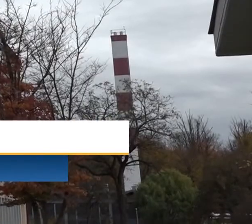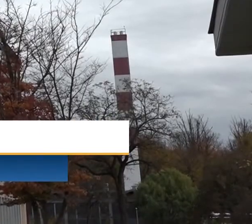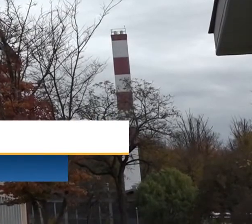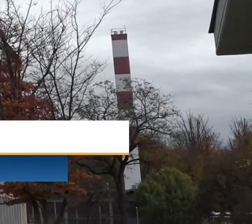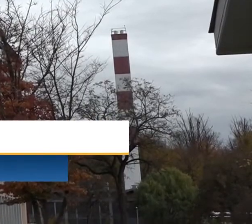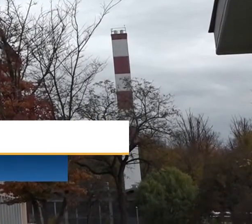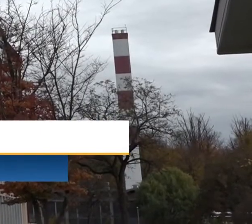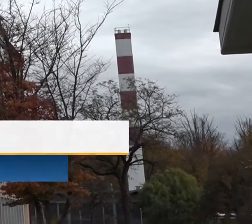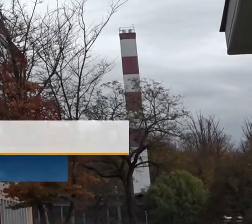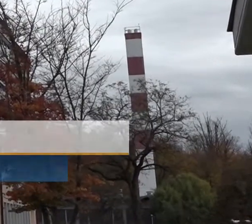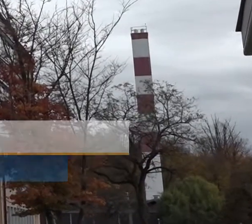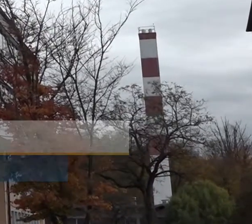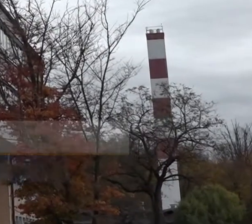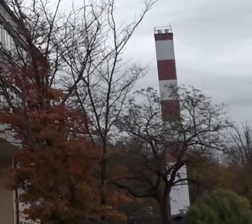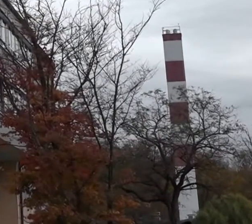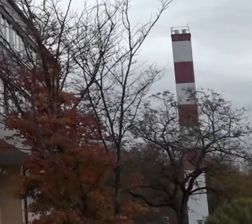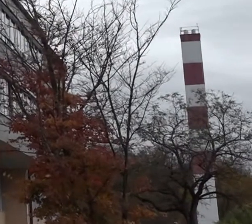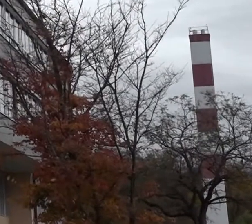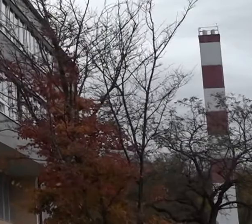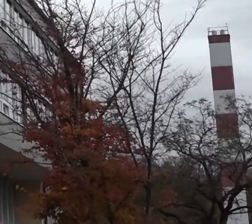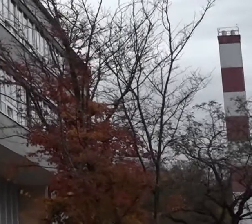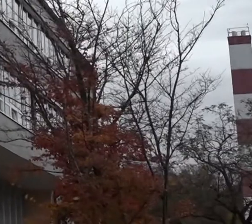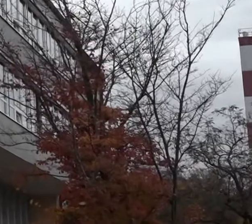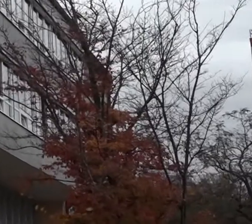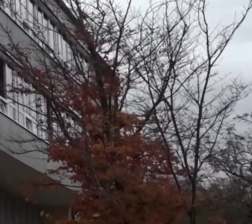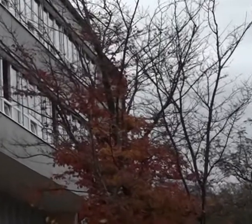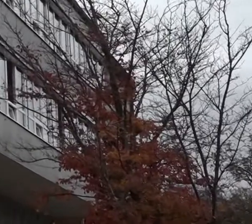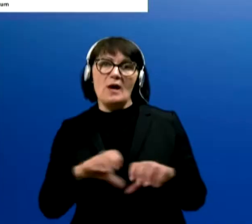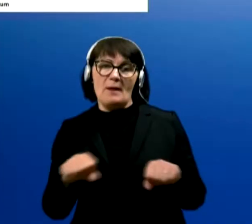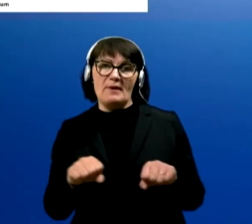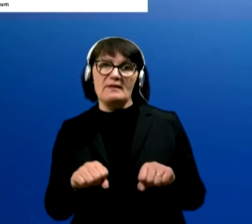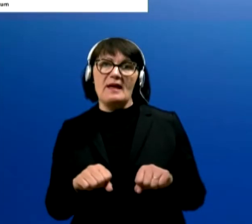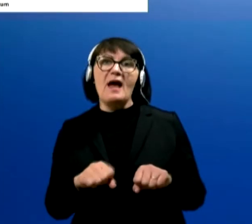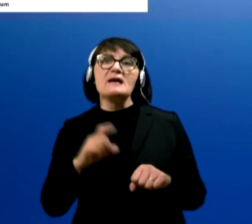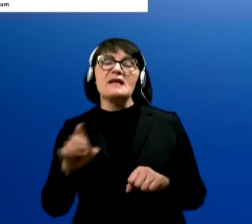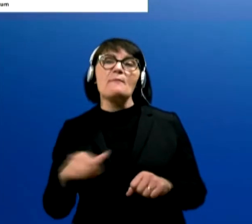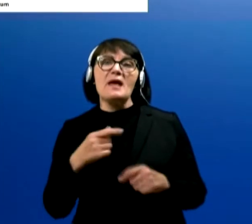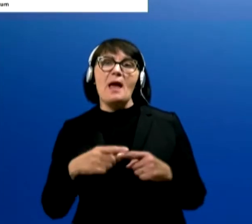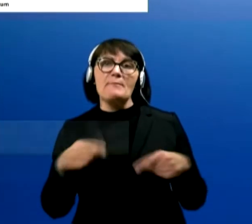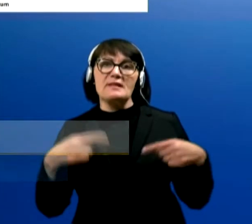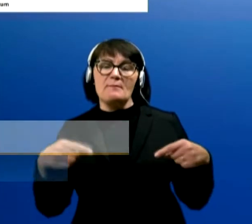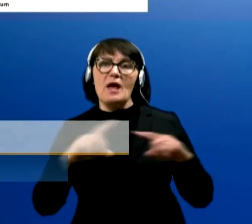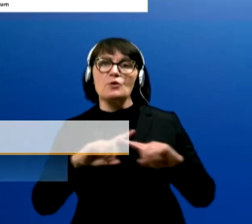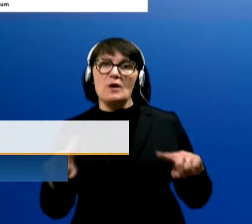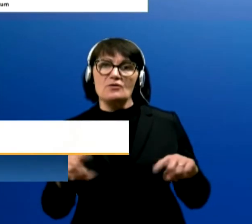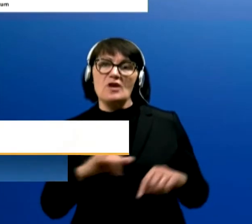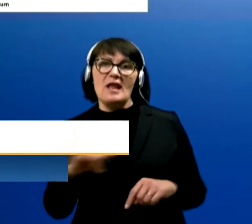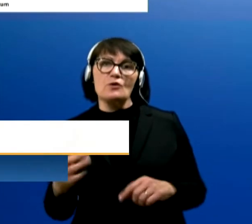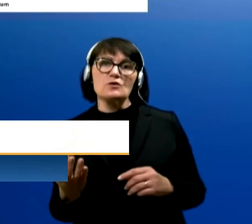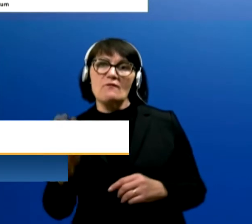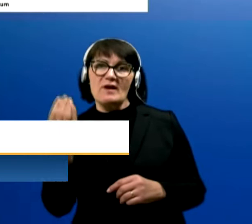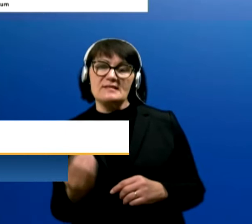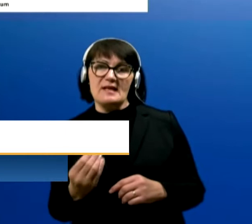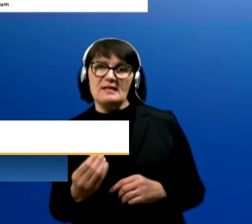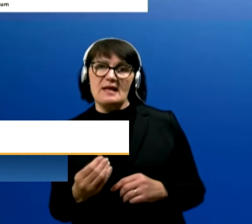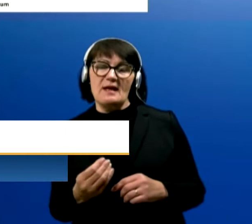popolno zaprtja države. Nujno smo morali ukrepati, saj bi epidemija drugače letos v jeseni ušla